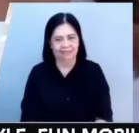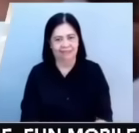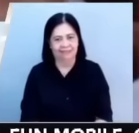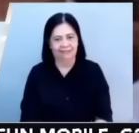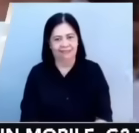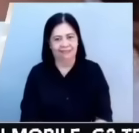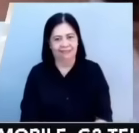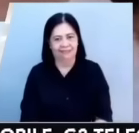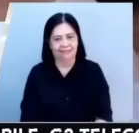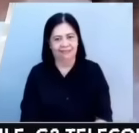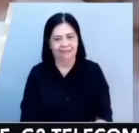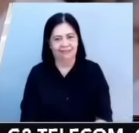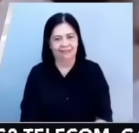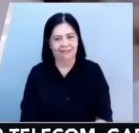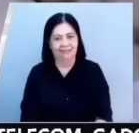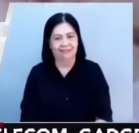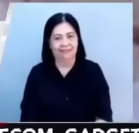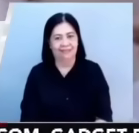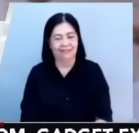Alas 3!